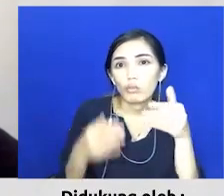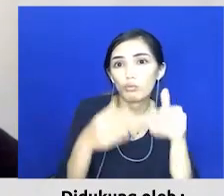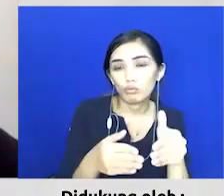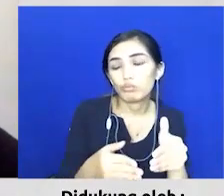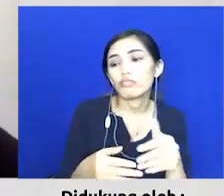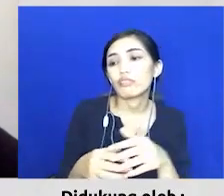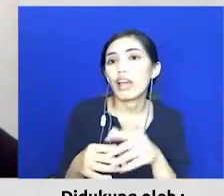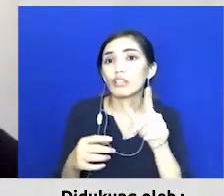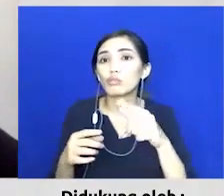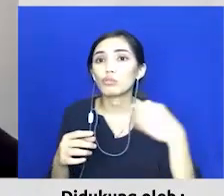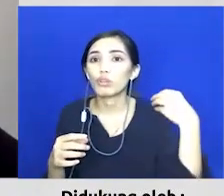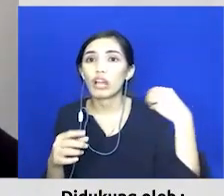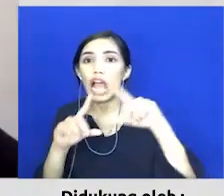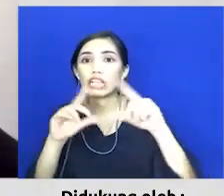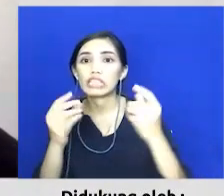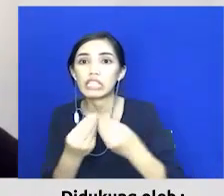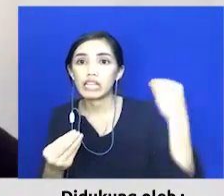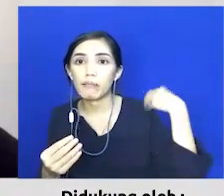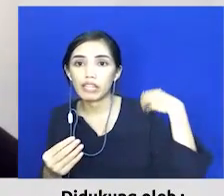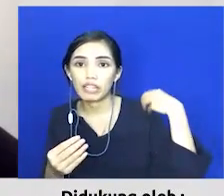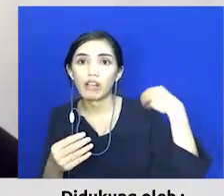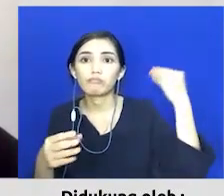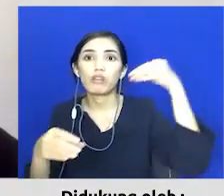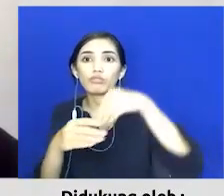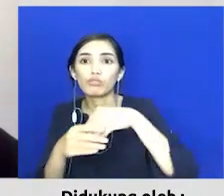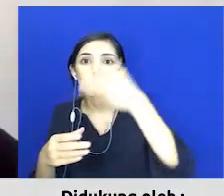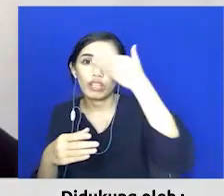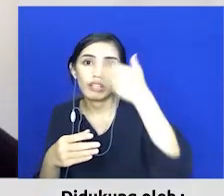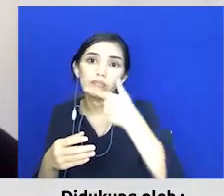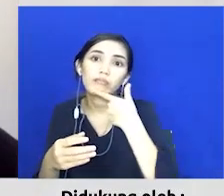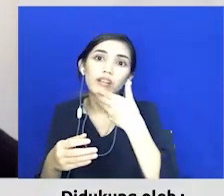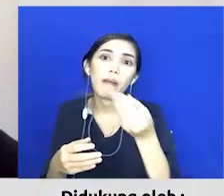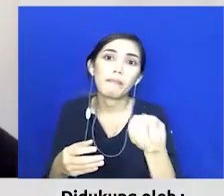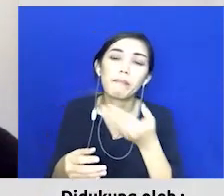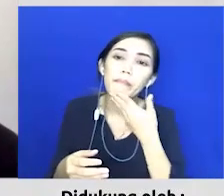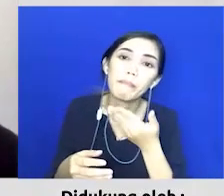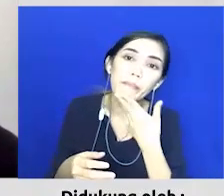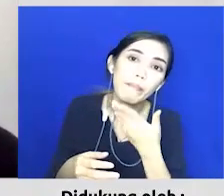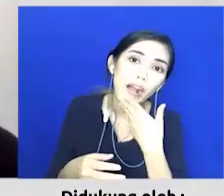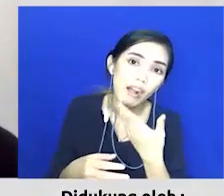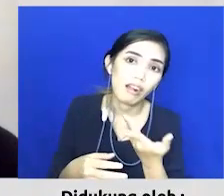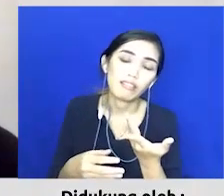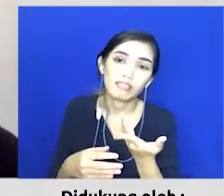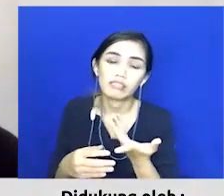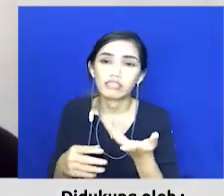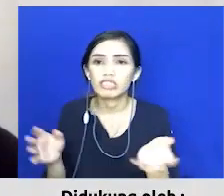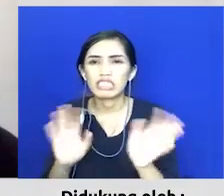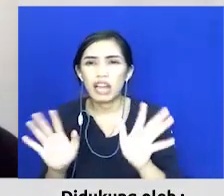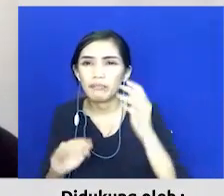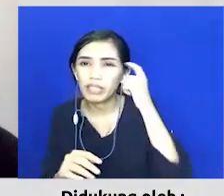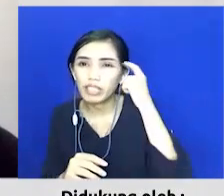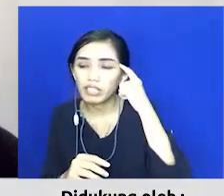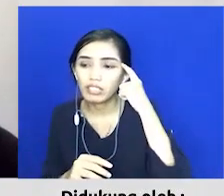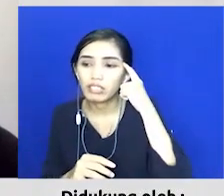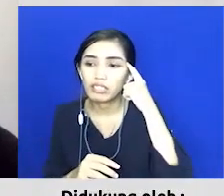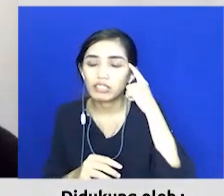jangan dikira sensor film dahulu, bayangkan ya, pernah berapa kali zaman juri itu ketuanya Gus